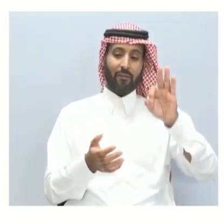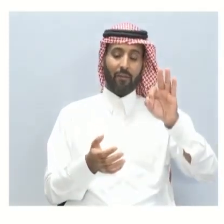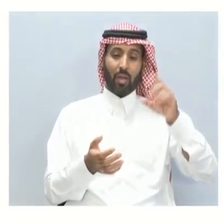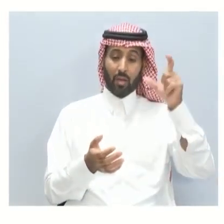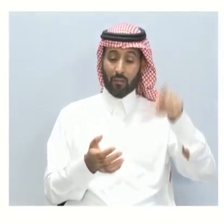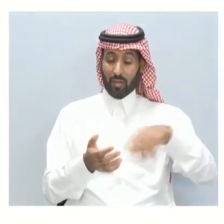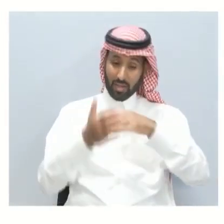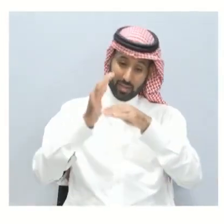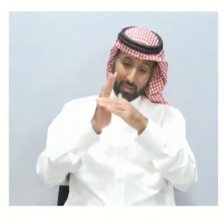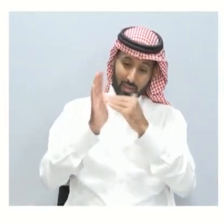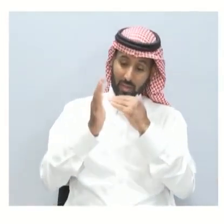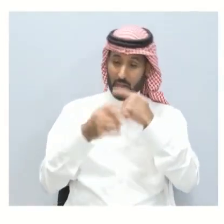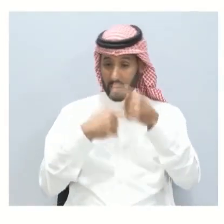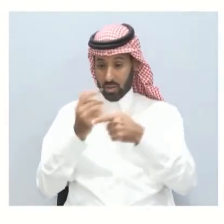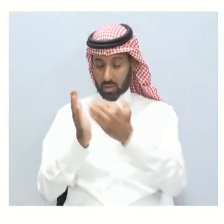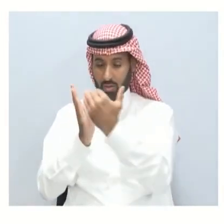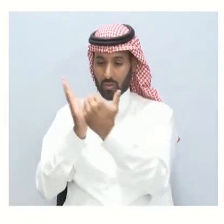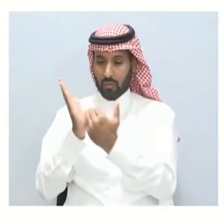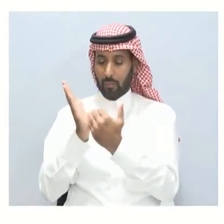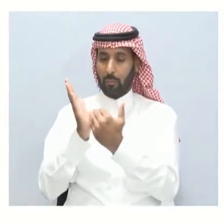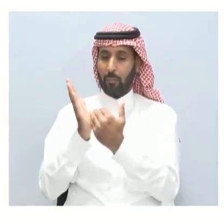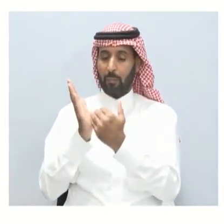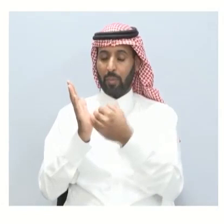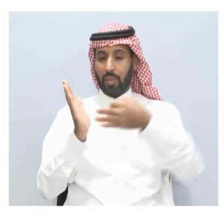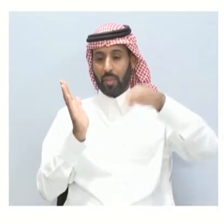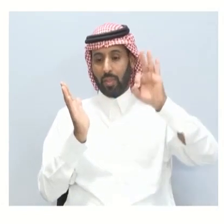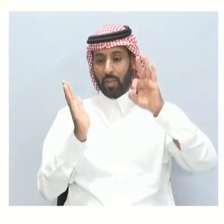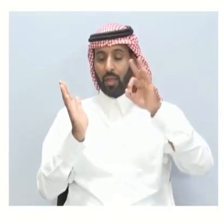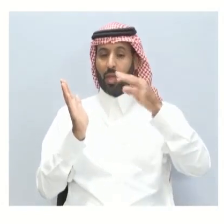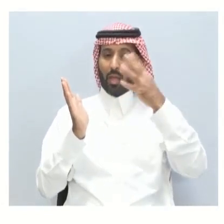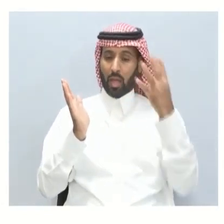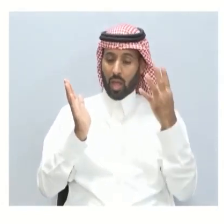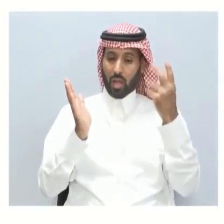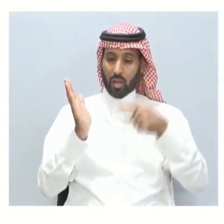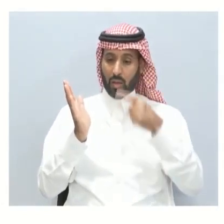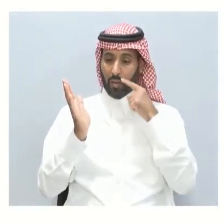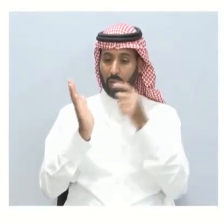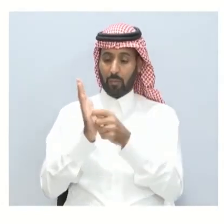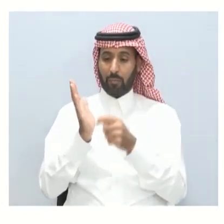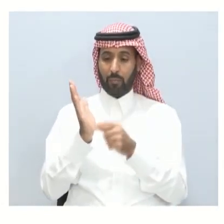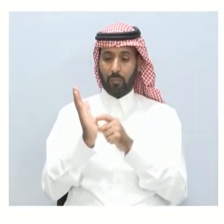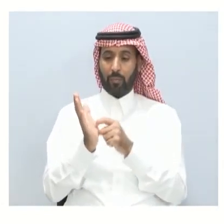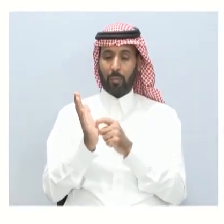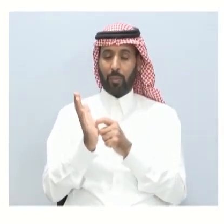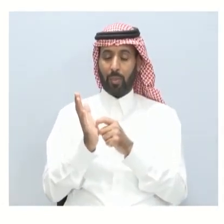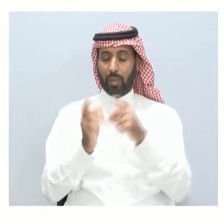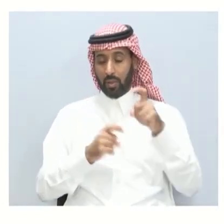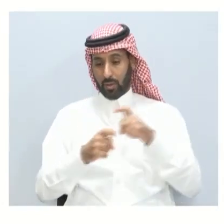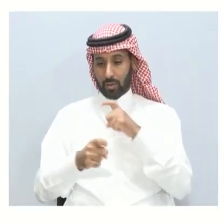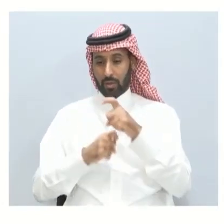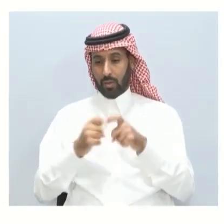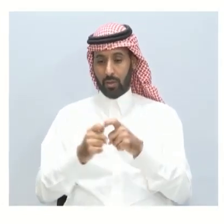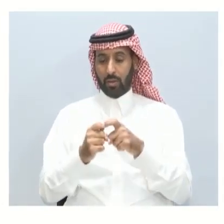الموجوده في اسفل الجدول الدوري تحتوي 14 عنصر اربعه عشر الكترون